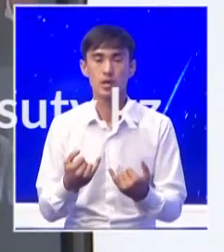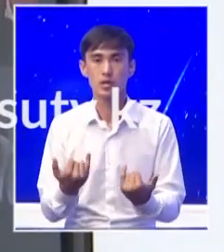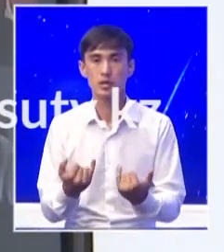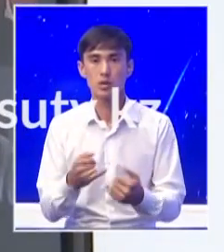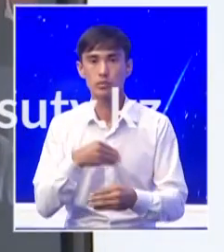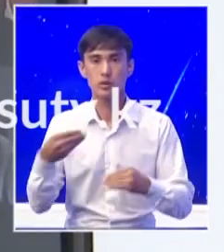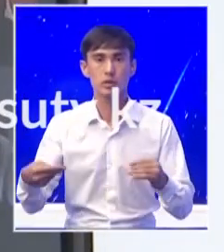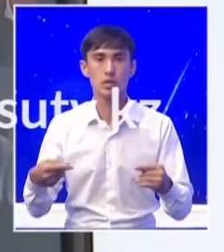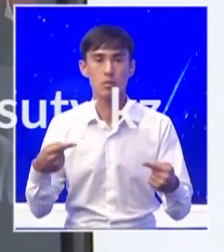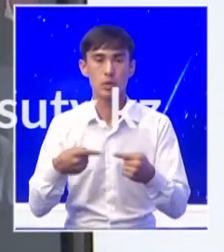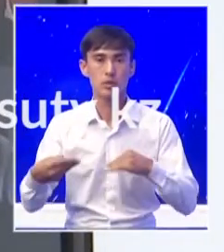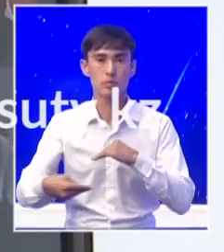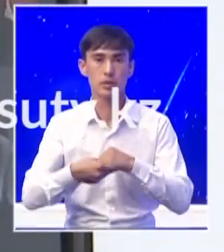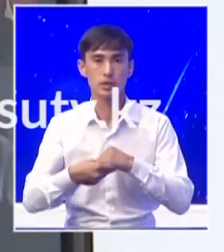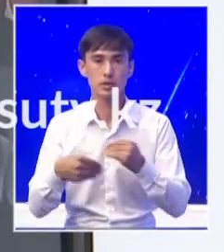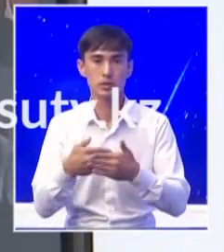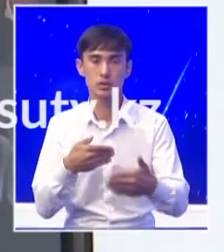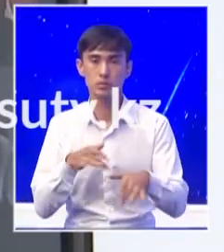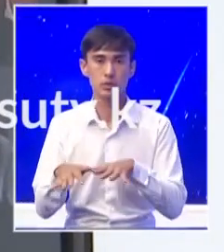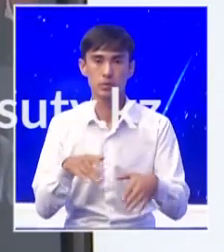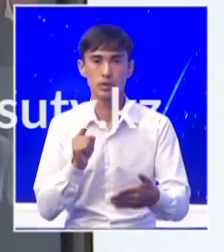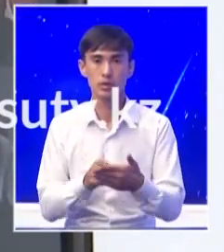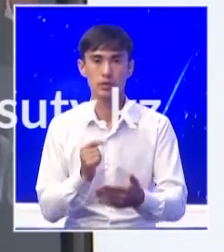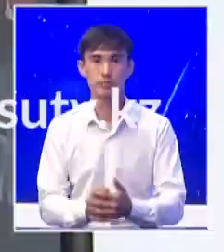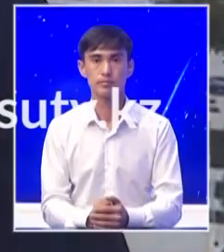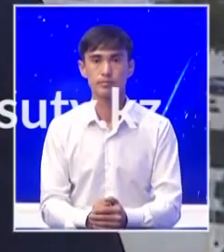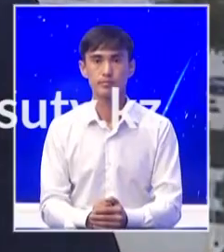қысты әрекеттердің алдын алуға күш салып жатыр.